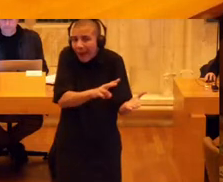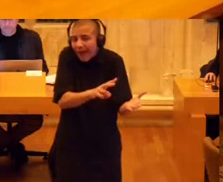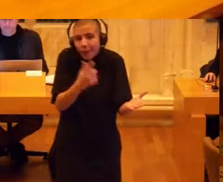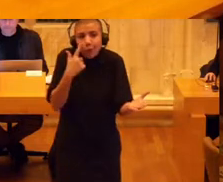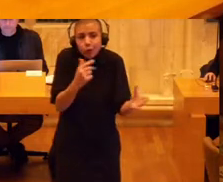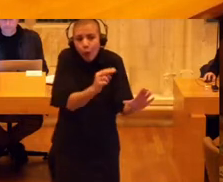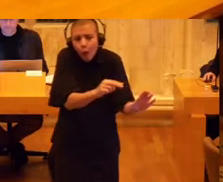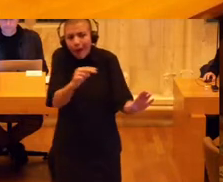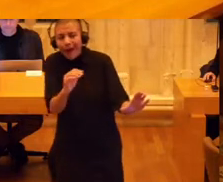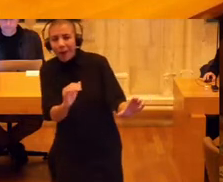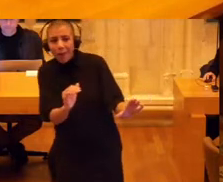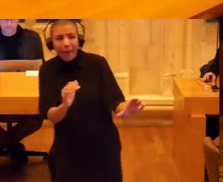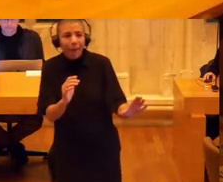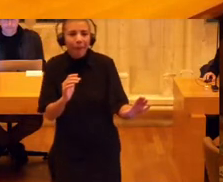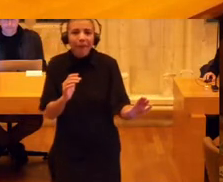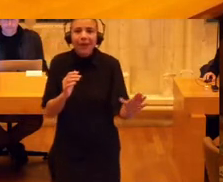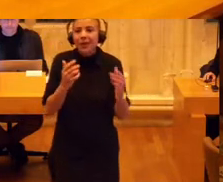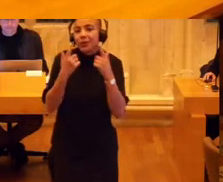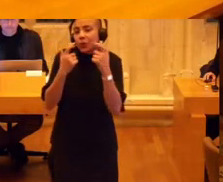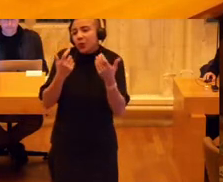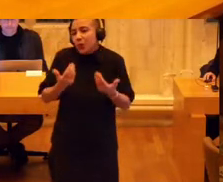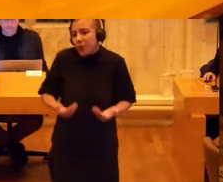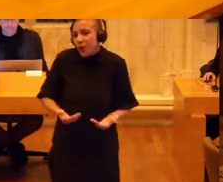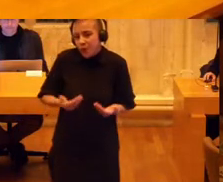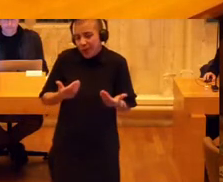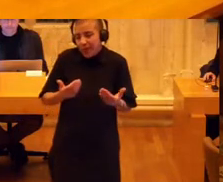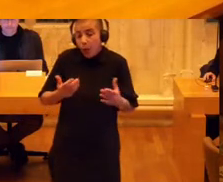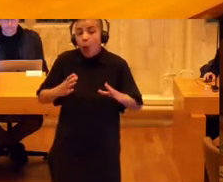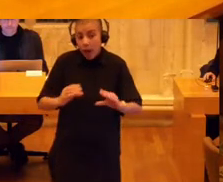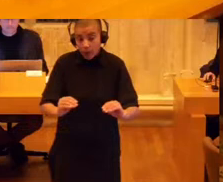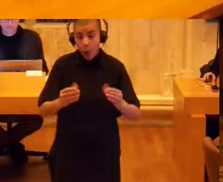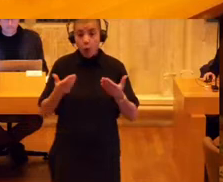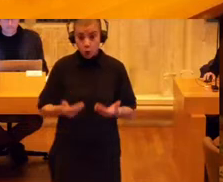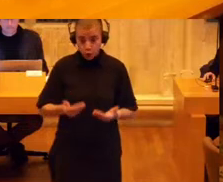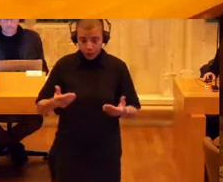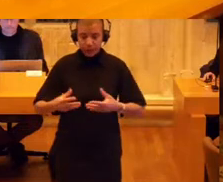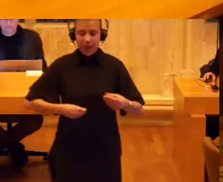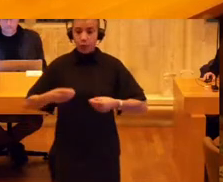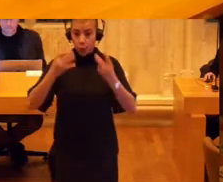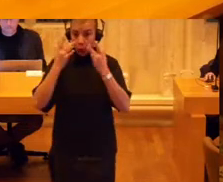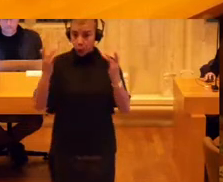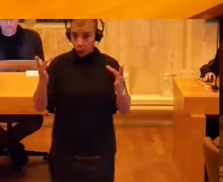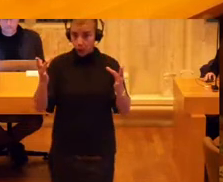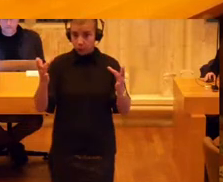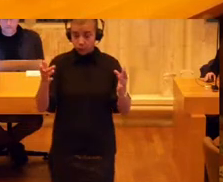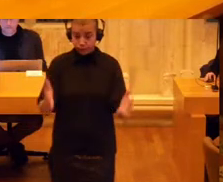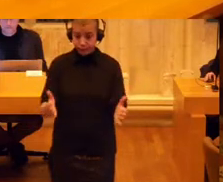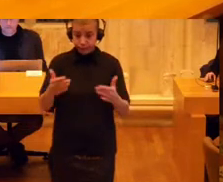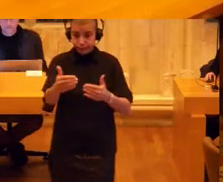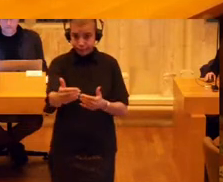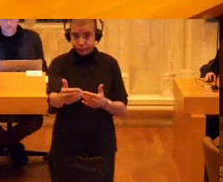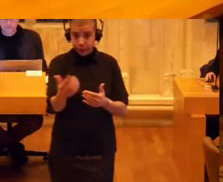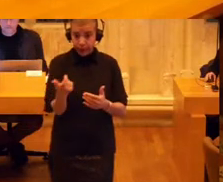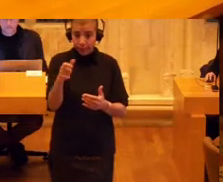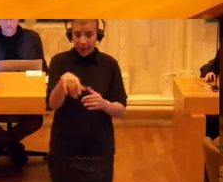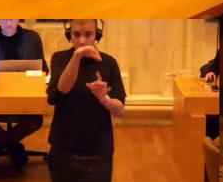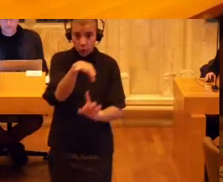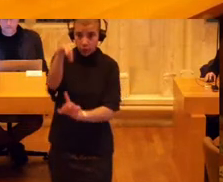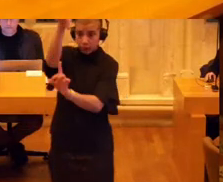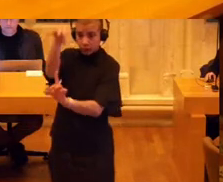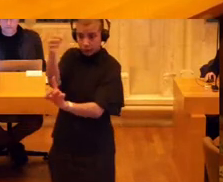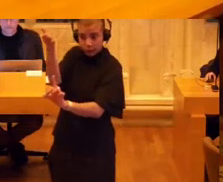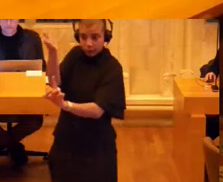qu'aujourd'hui, si vous voulez être très concret, à la direction de la culture, on a justement une personne nommée spécifiquement qui